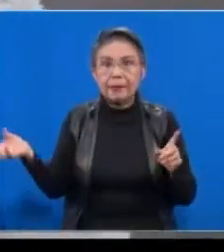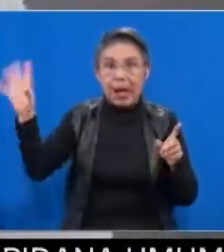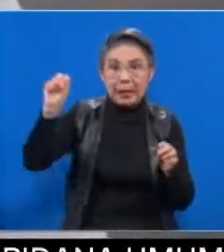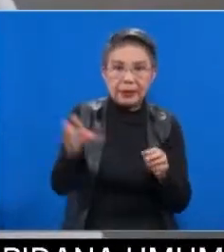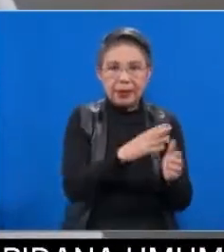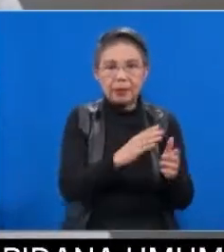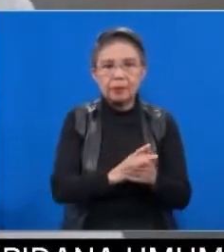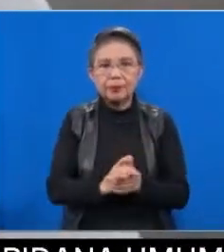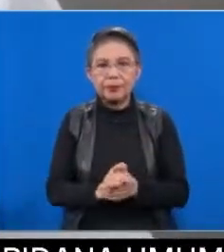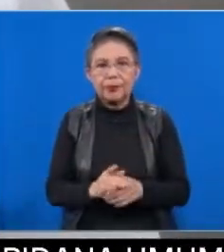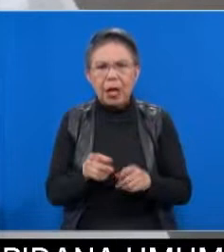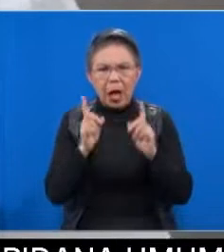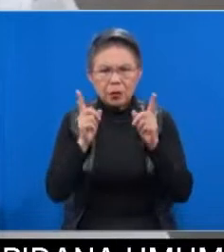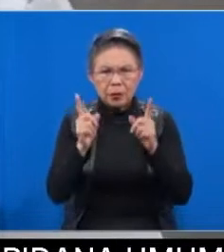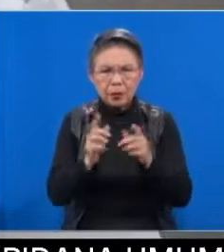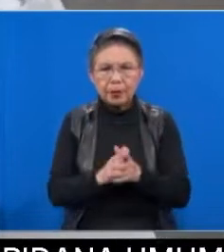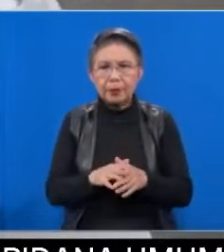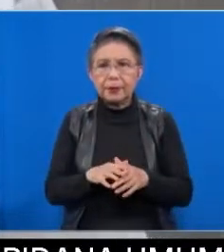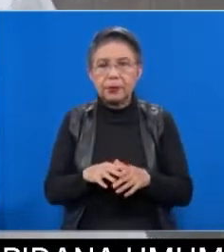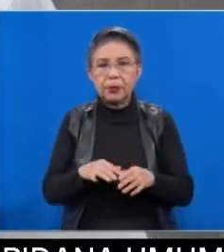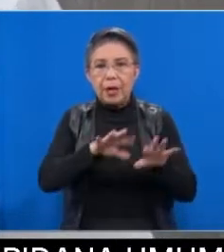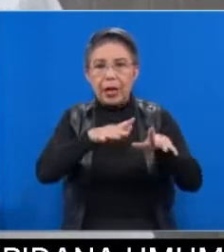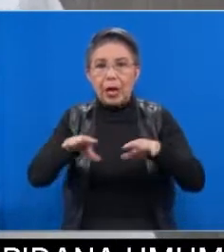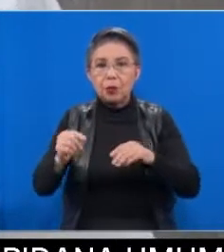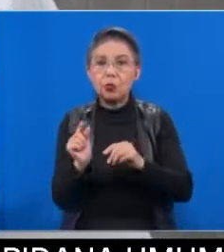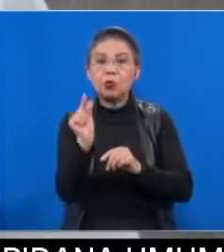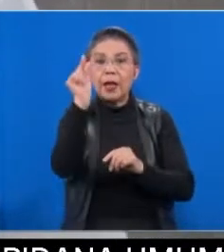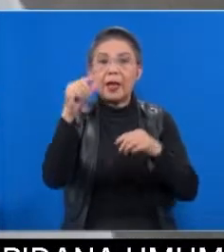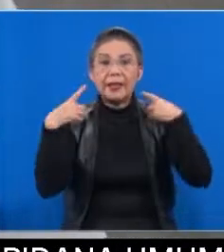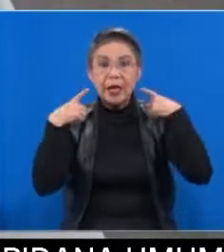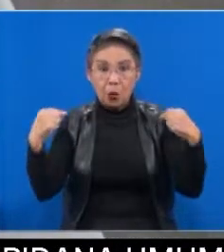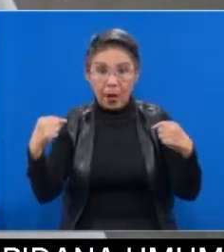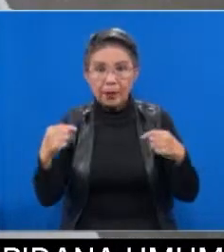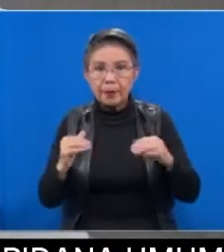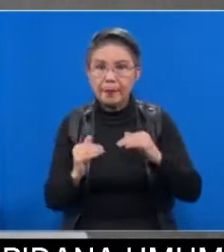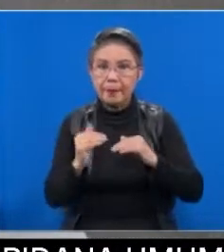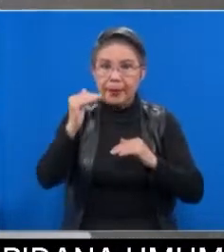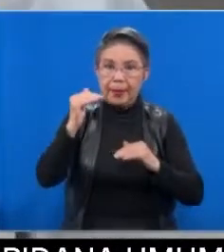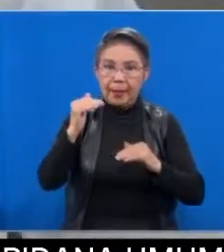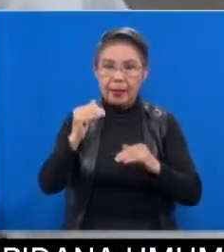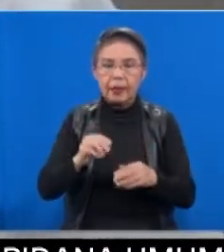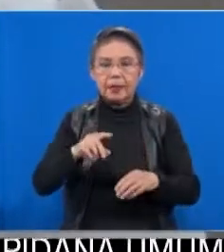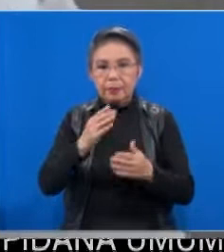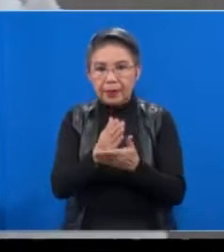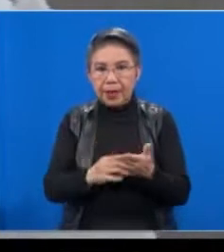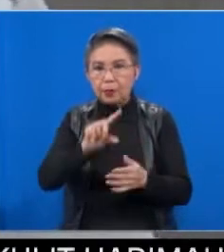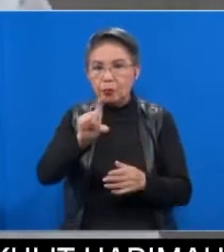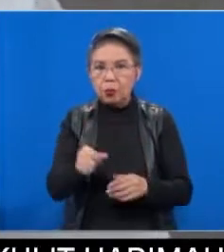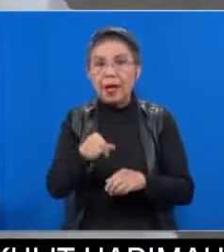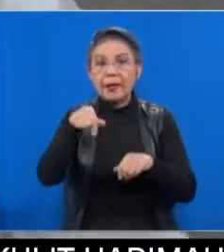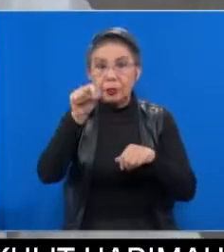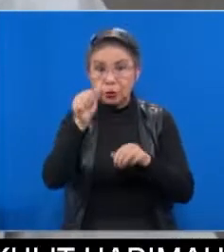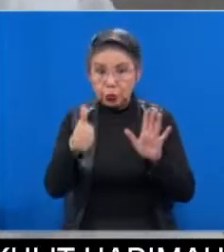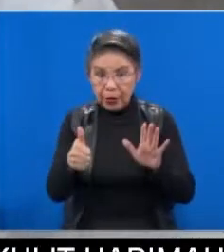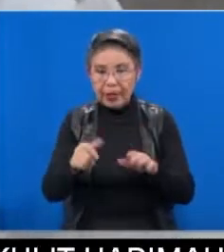Namun perlu diwaspadai bahwa nanti ada peningkatan lagi di pertengahan Juni dan Juli. Diwaspadai dan dicek